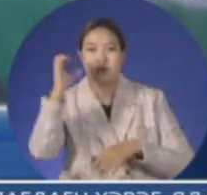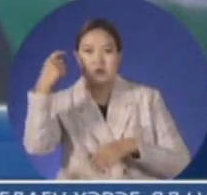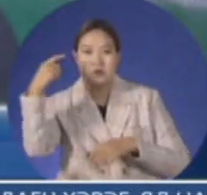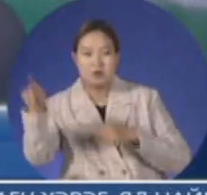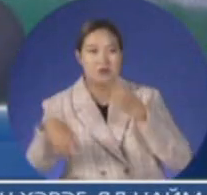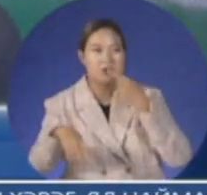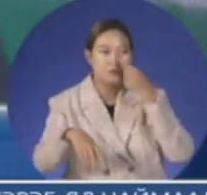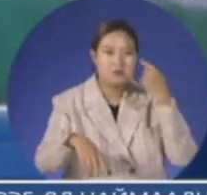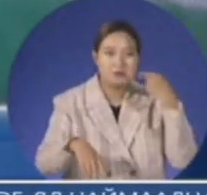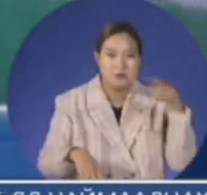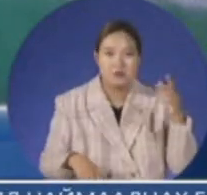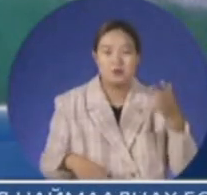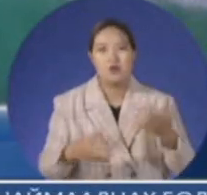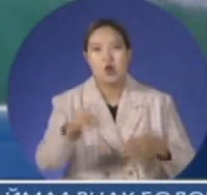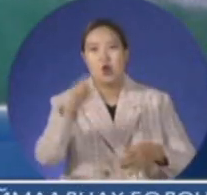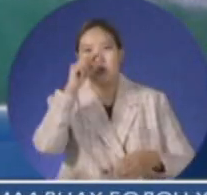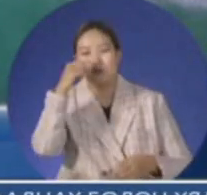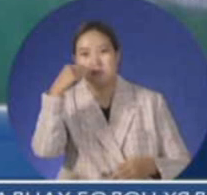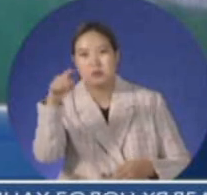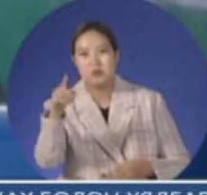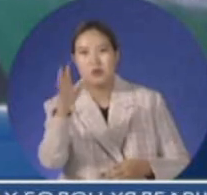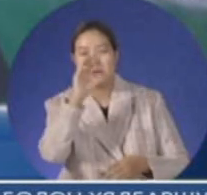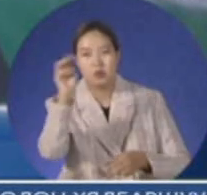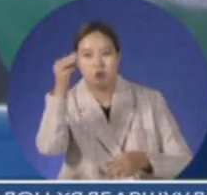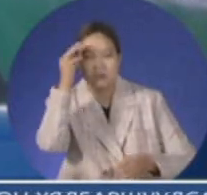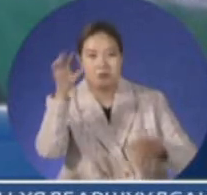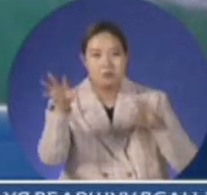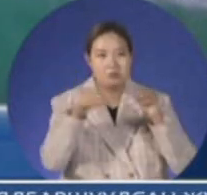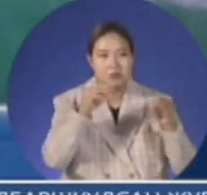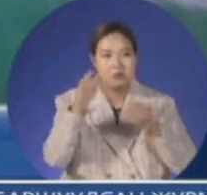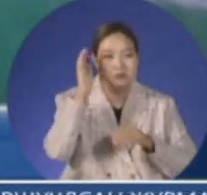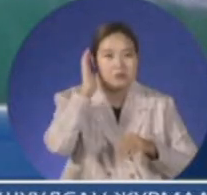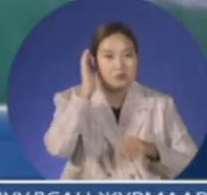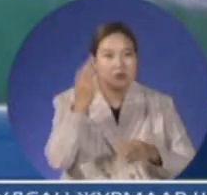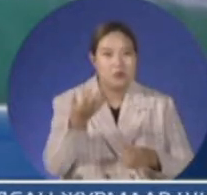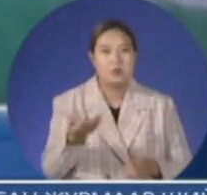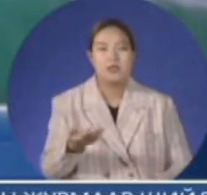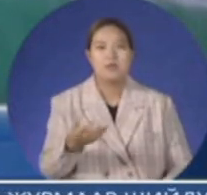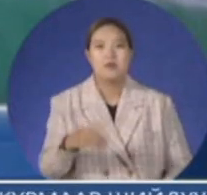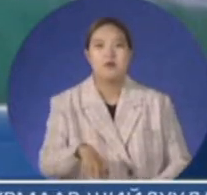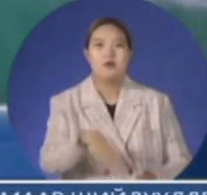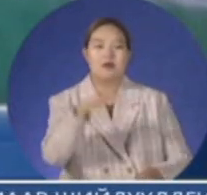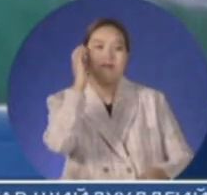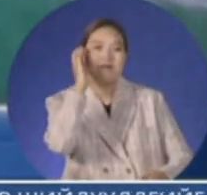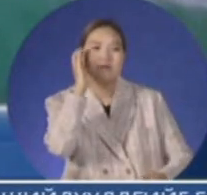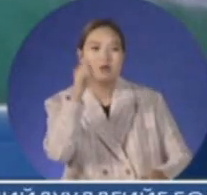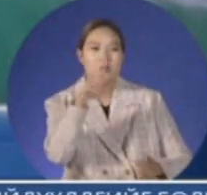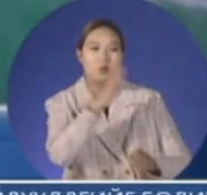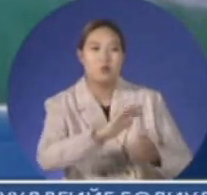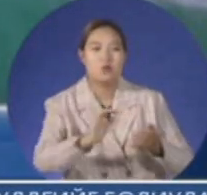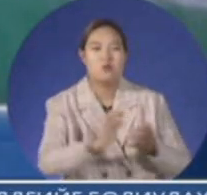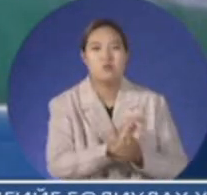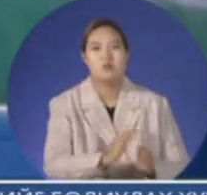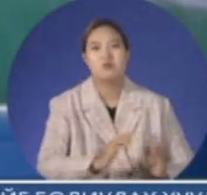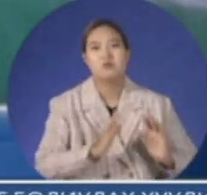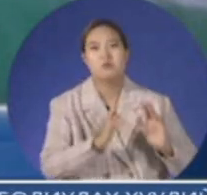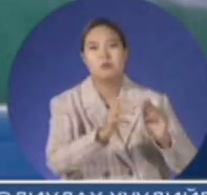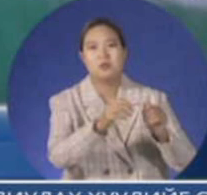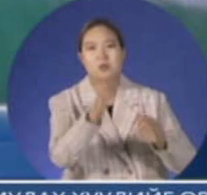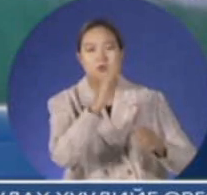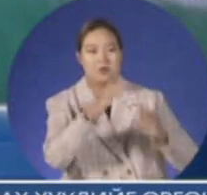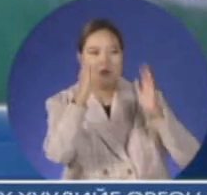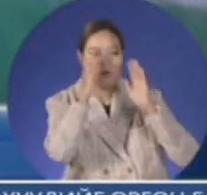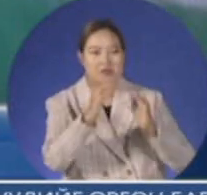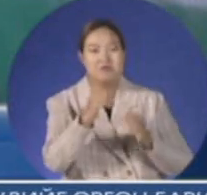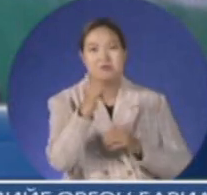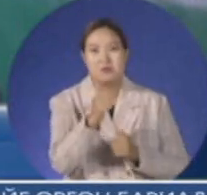Хятадын ч бай, Оросын ч бай ингээд туршлагаас сонсоход бол яа харахгүй нийтийн тээврийн сүлжээг хөгжүүлэх асуудал дээр анхаарал тавьсан байна. За,